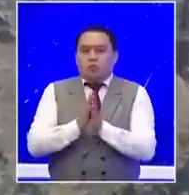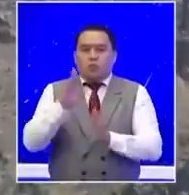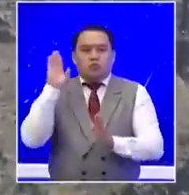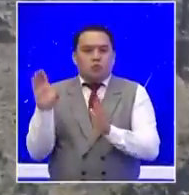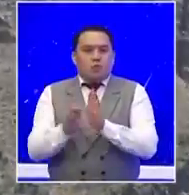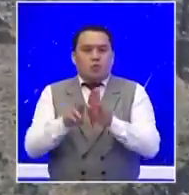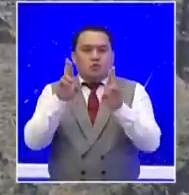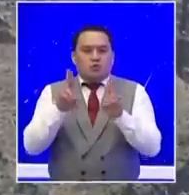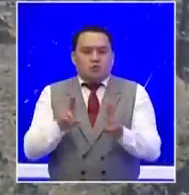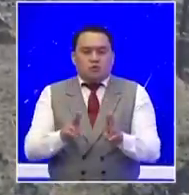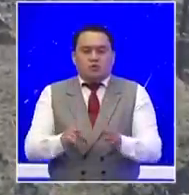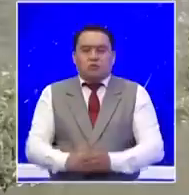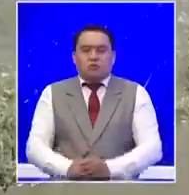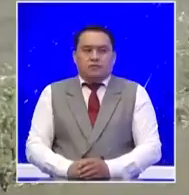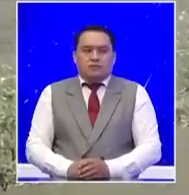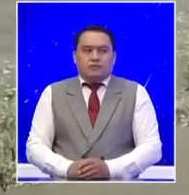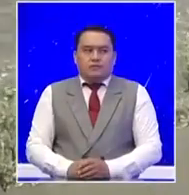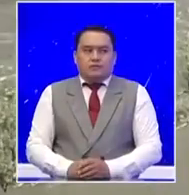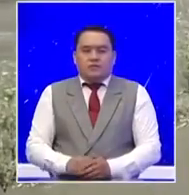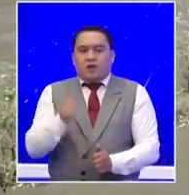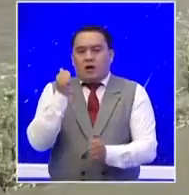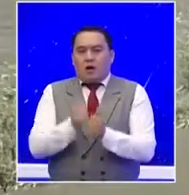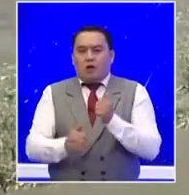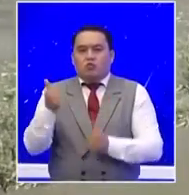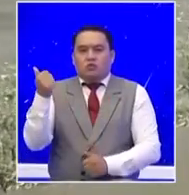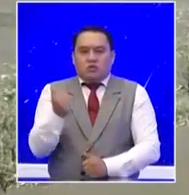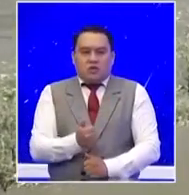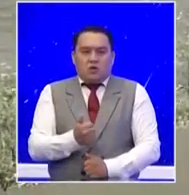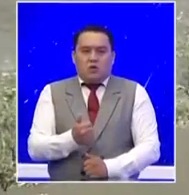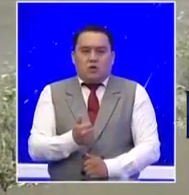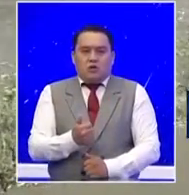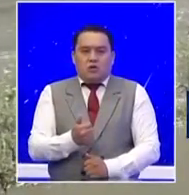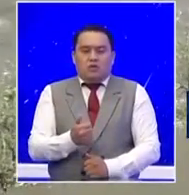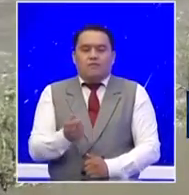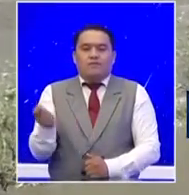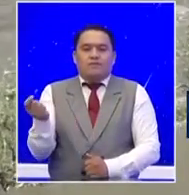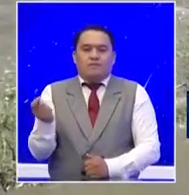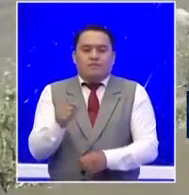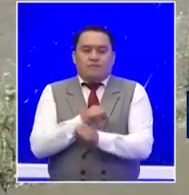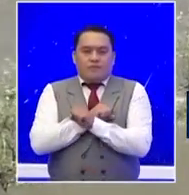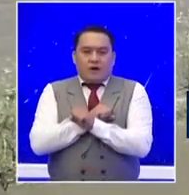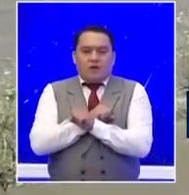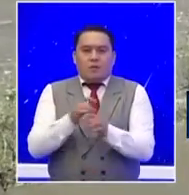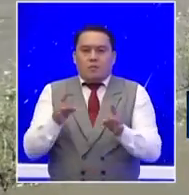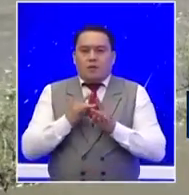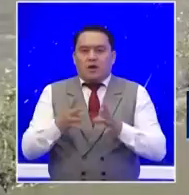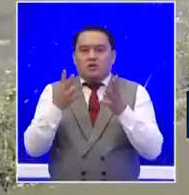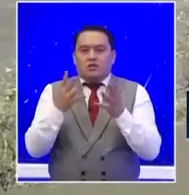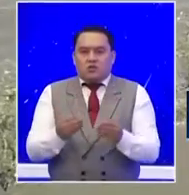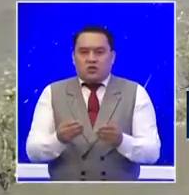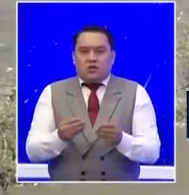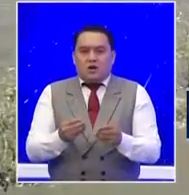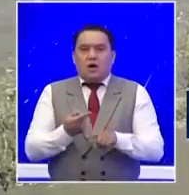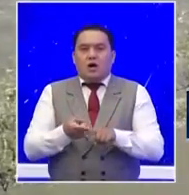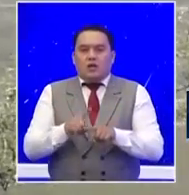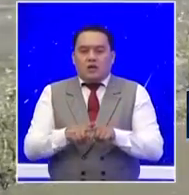соблюдать чистоту и порядок. Каждую неделю, еженедельно, каждые выходные и каждые праздничные дни